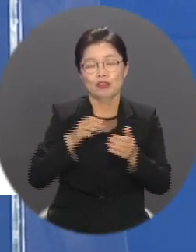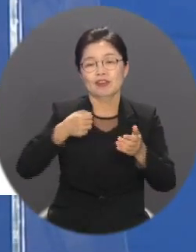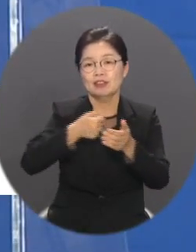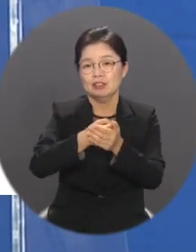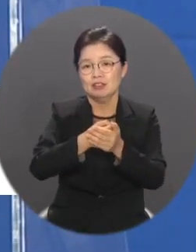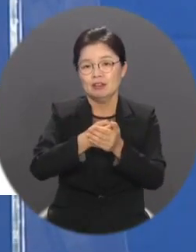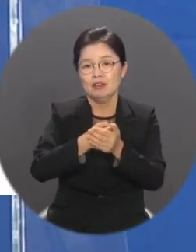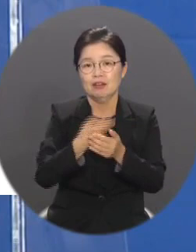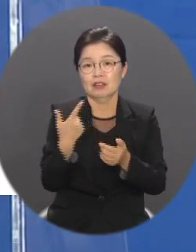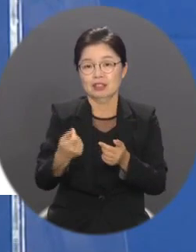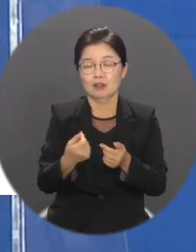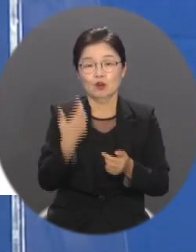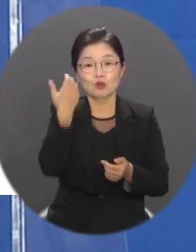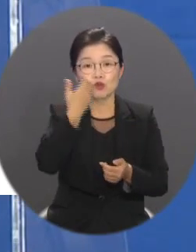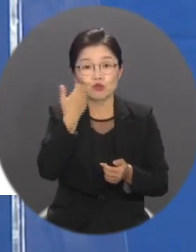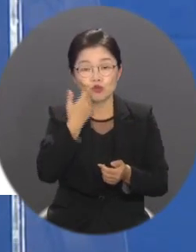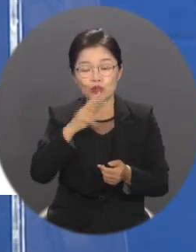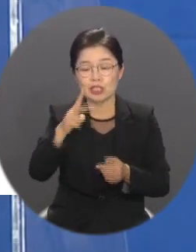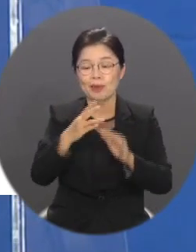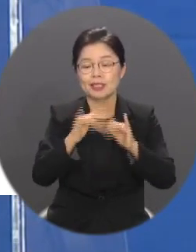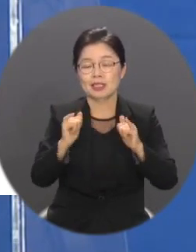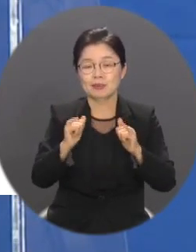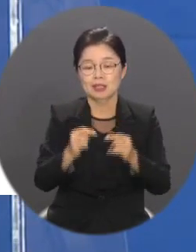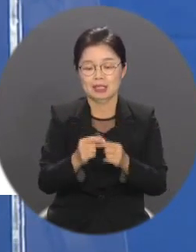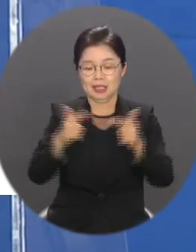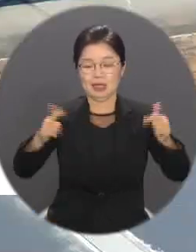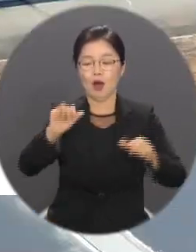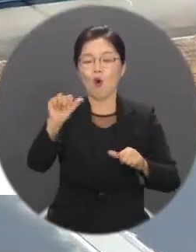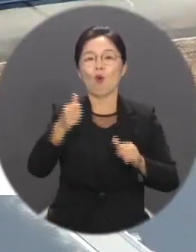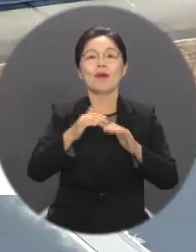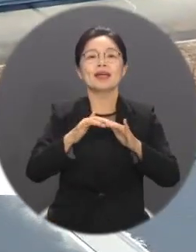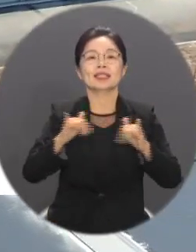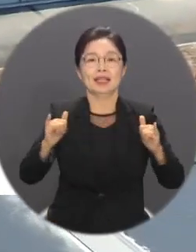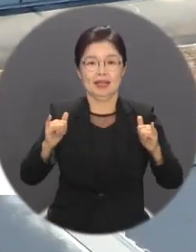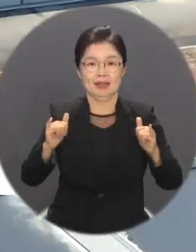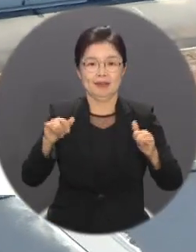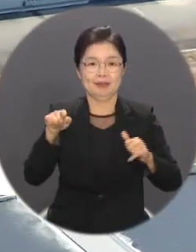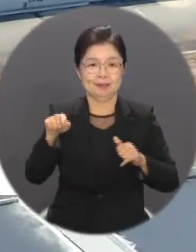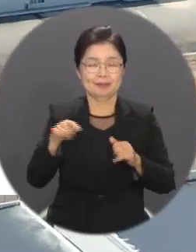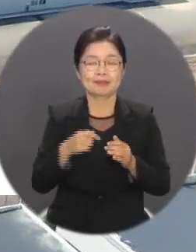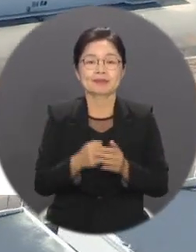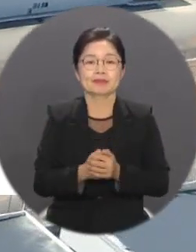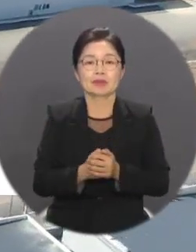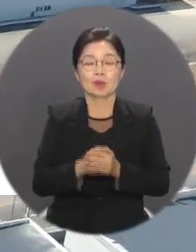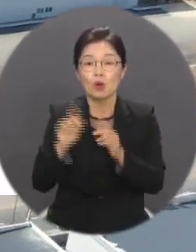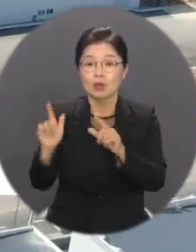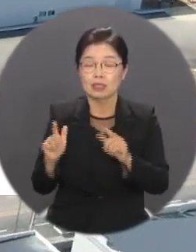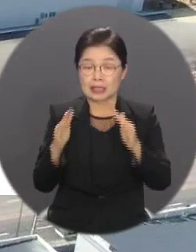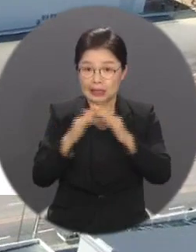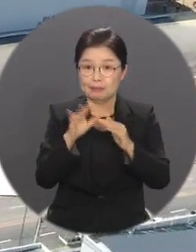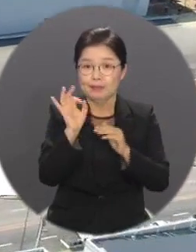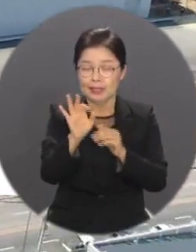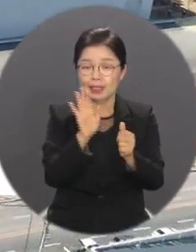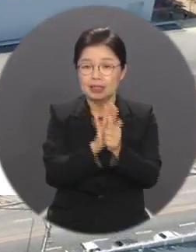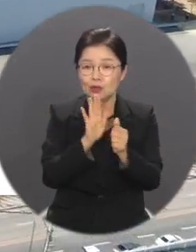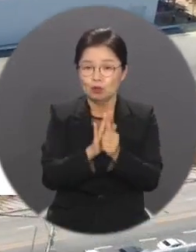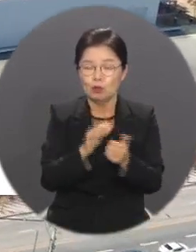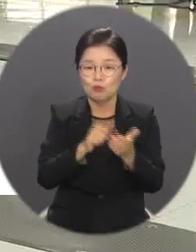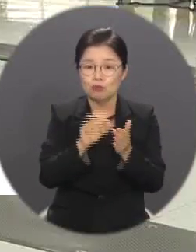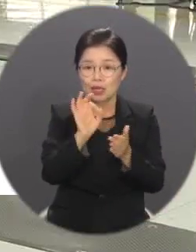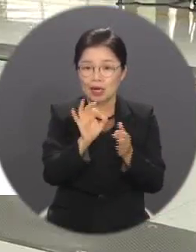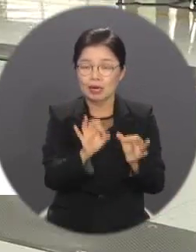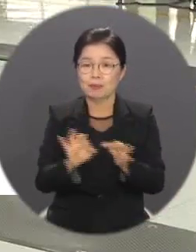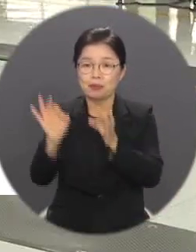이에 따라 대상자는 200여명 에서 500여 명으로 확대됩니다 또 주거비 지원 규모도 물가와 금리